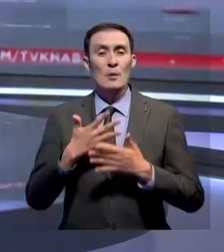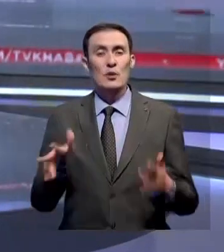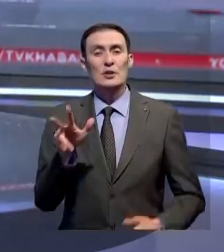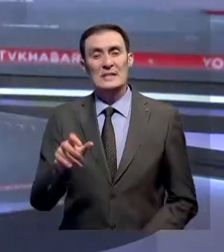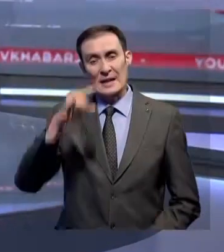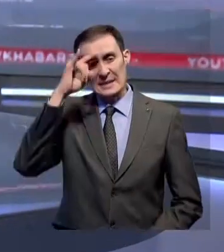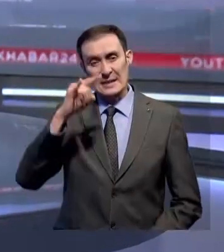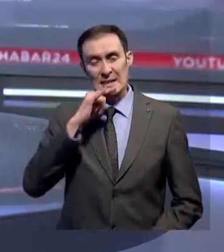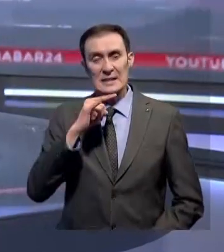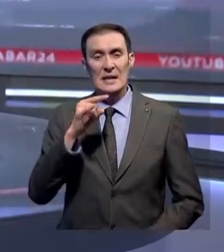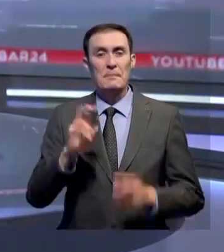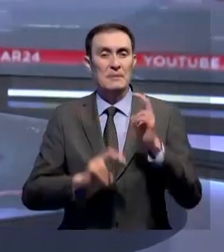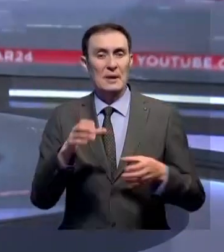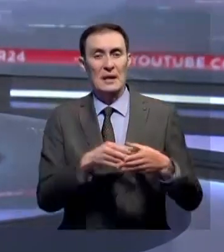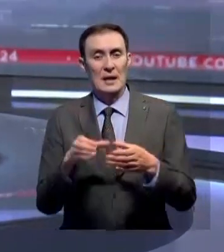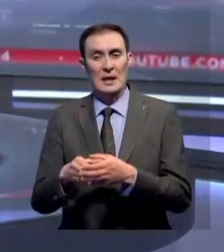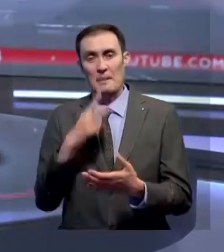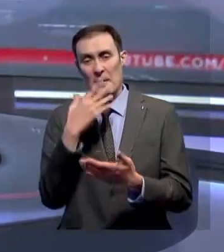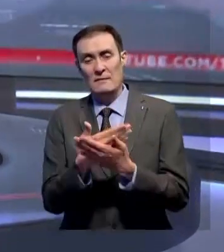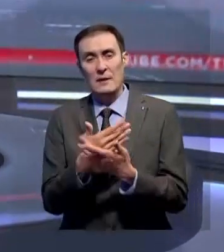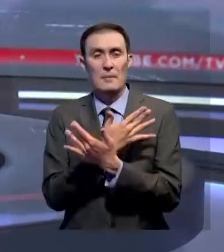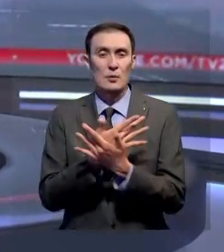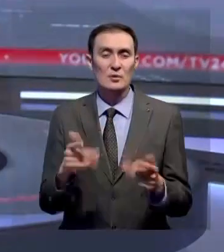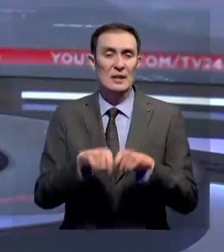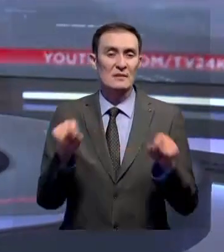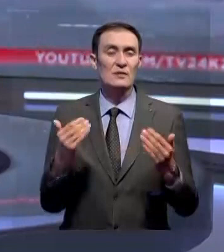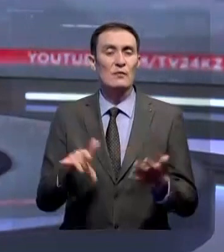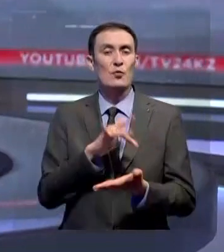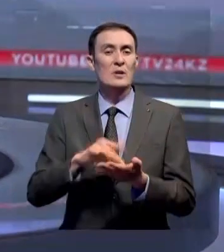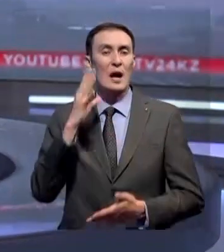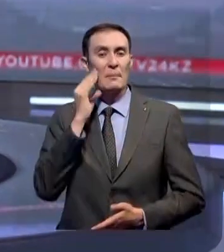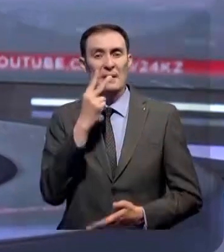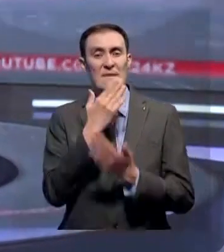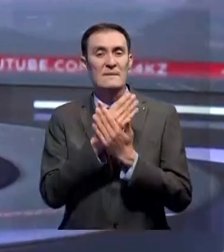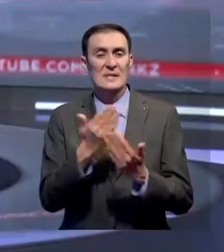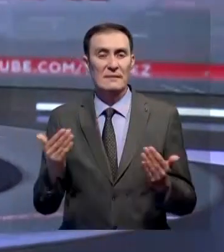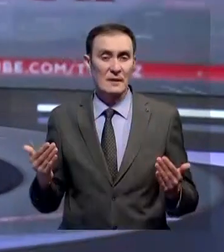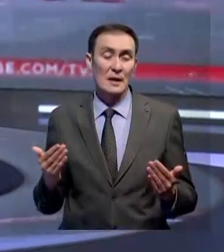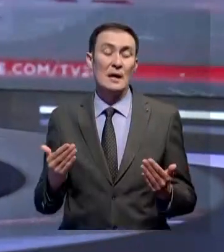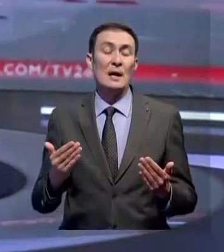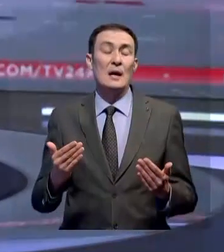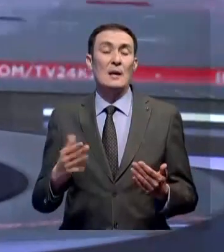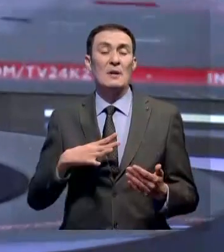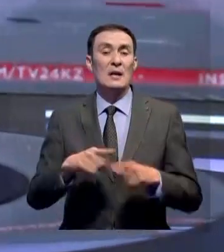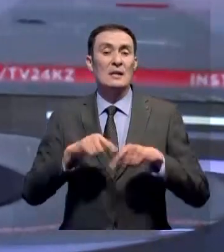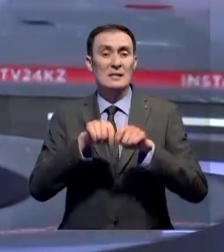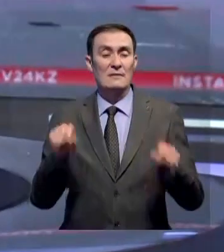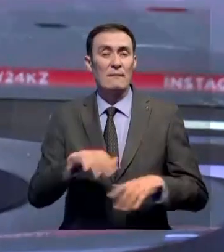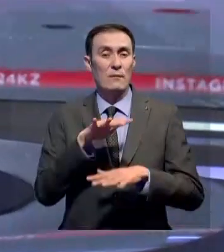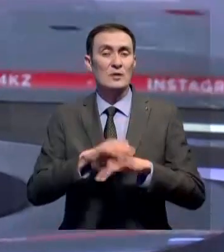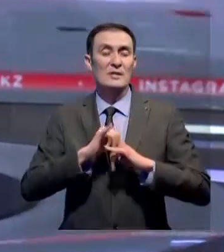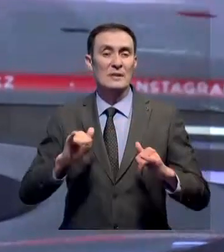Более 300 отечественных предприятий представили свою продукцию на открывшейся сегодня в Алматы выставке «Ұлттық өнім». Ее организовал Фонд